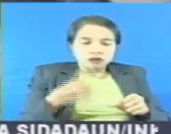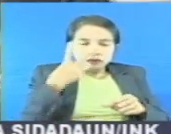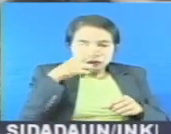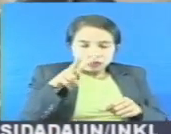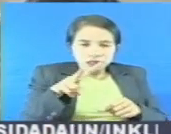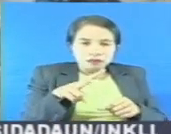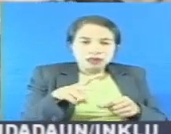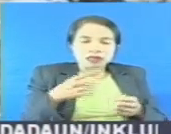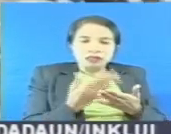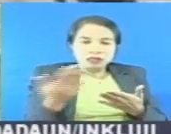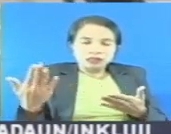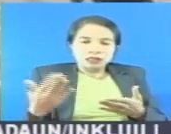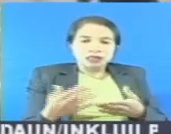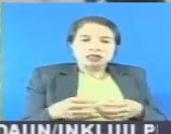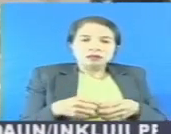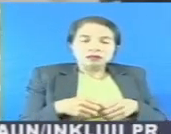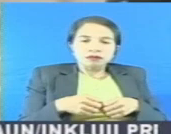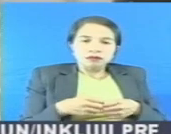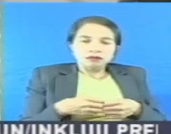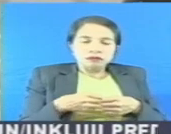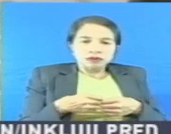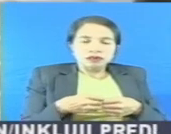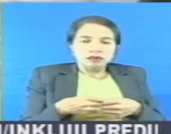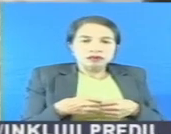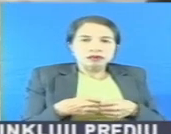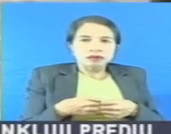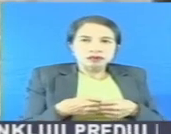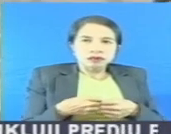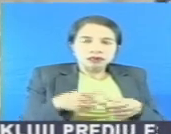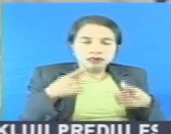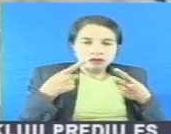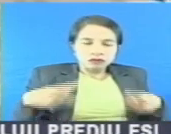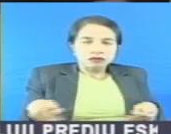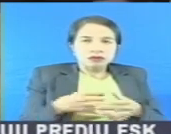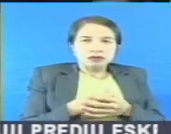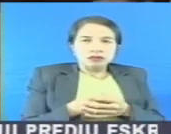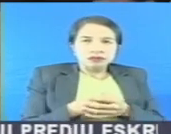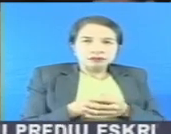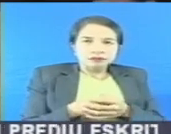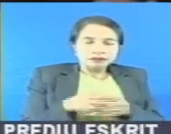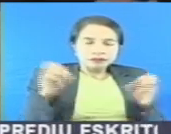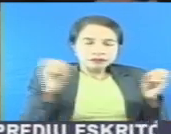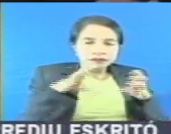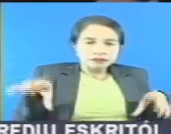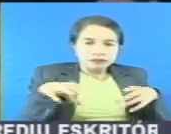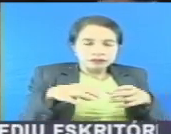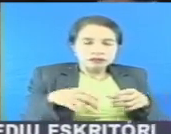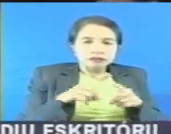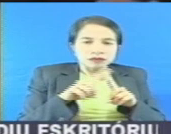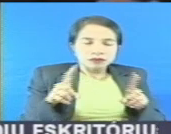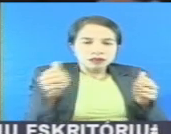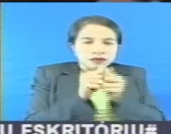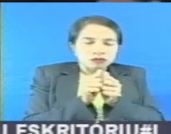foling no sa san sira nebeli ona prazu ia loza sira. Ita hal servis mesa baira ne, mabe hamuto ko parte ai